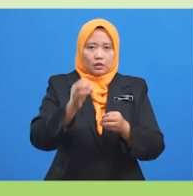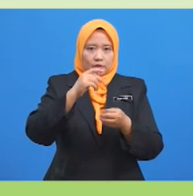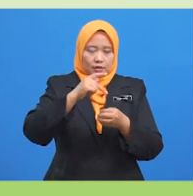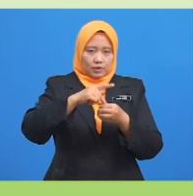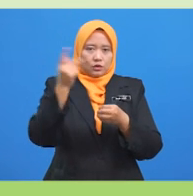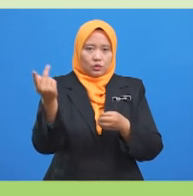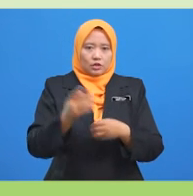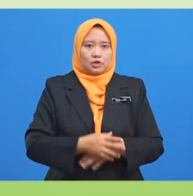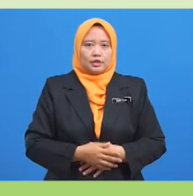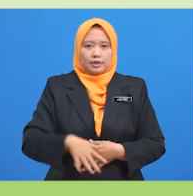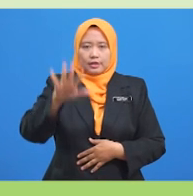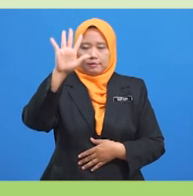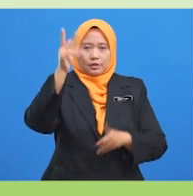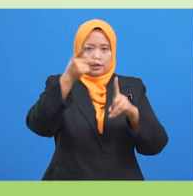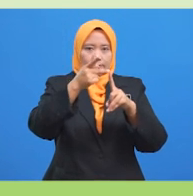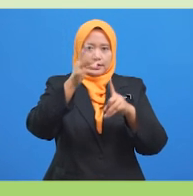Perubahan jumlah kos